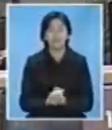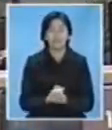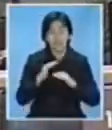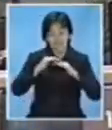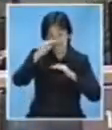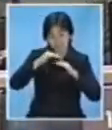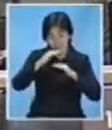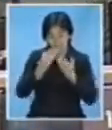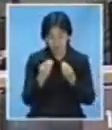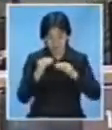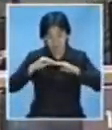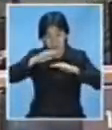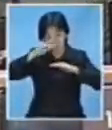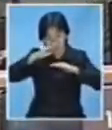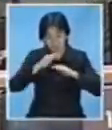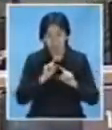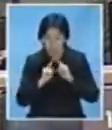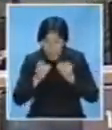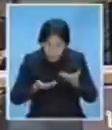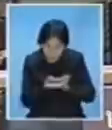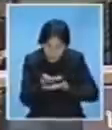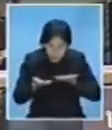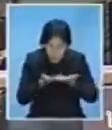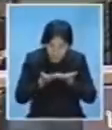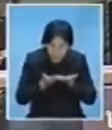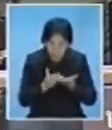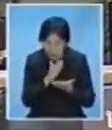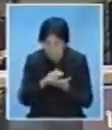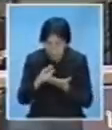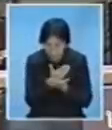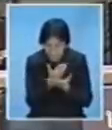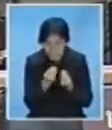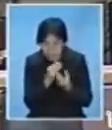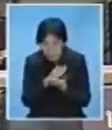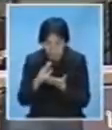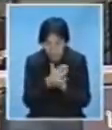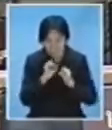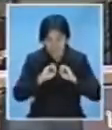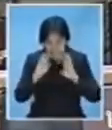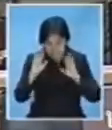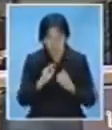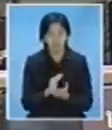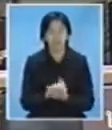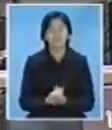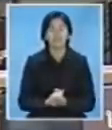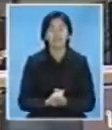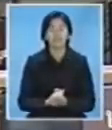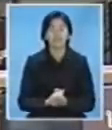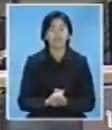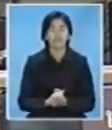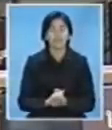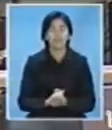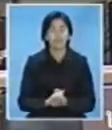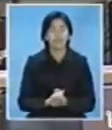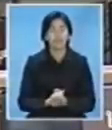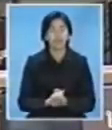ที่ที่ต้องมีการเจรจากันเพื่อกำหนดเขตเป้าหมายเขตแดนให้ชัดเจนนะคะส่